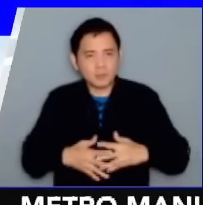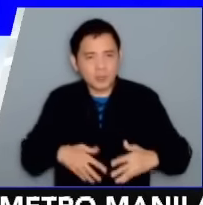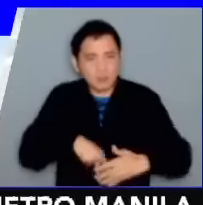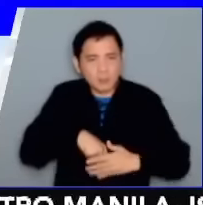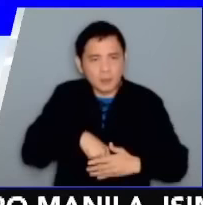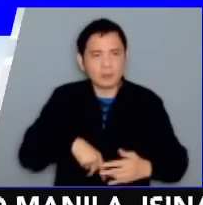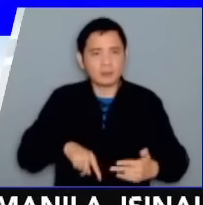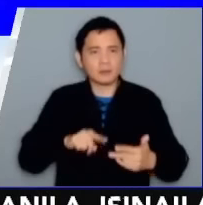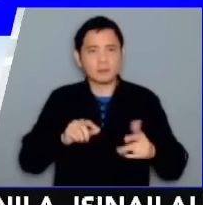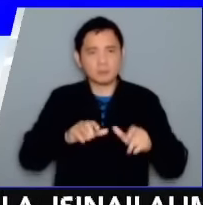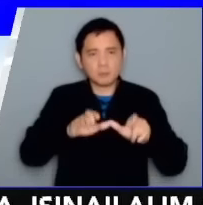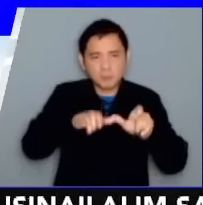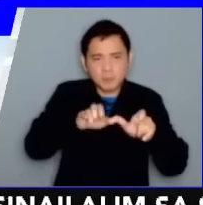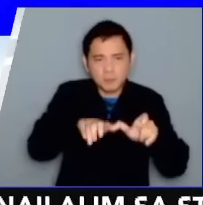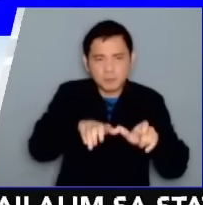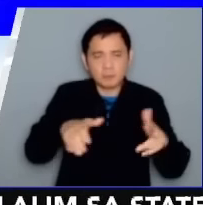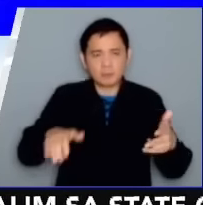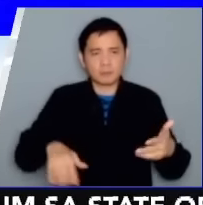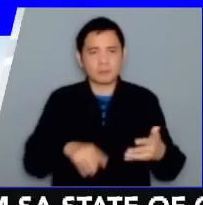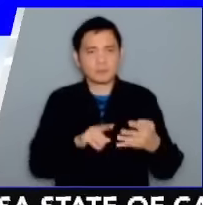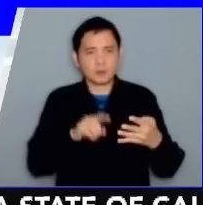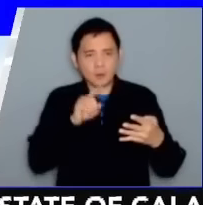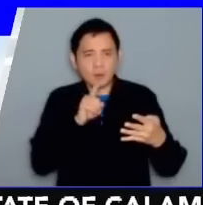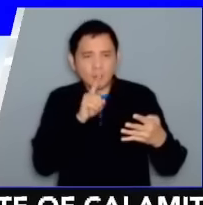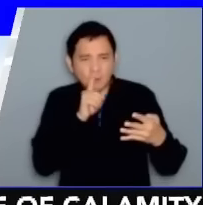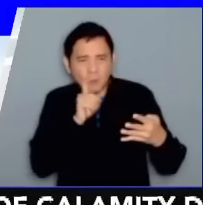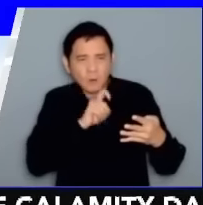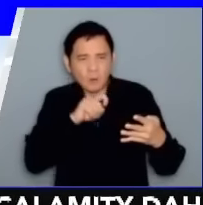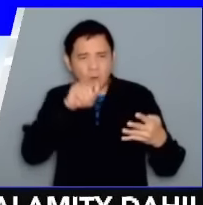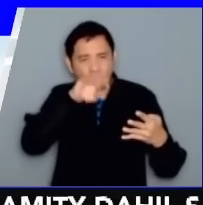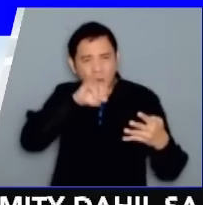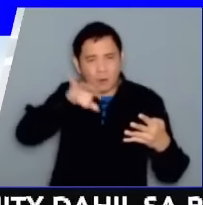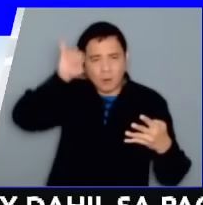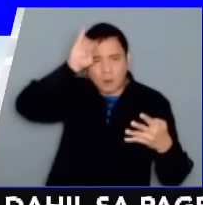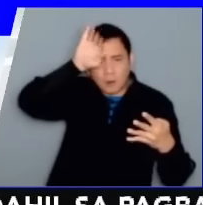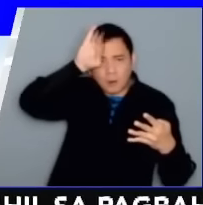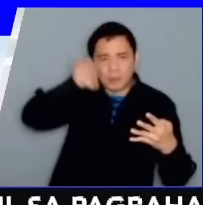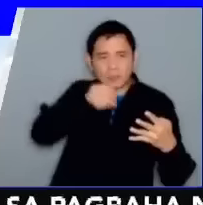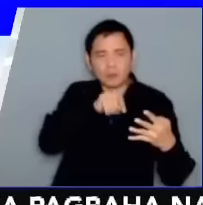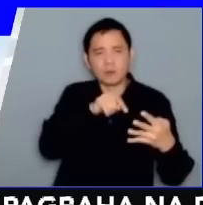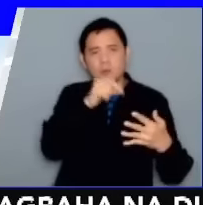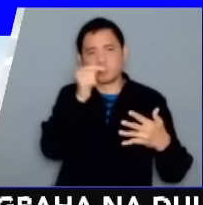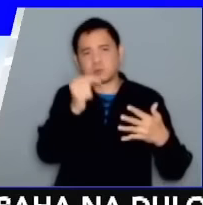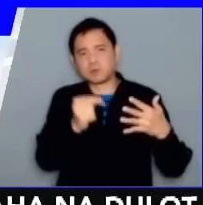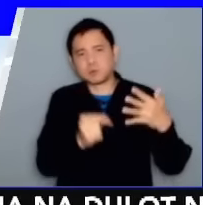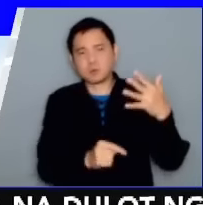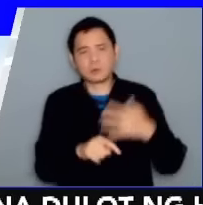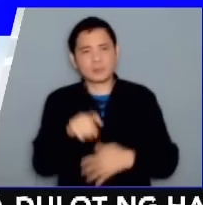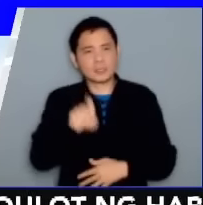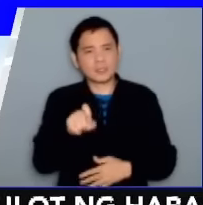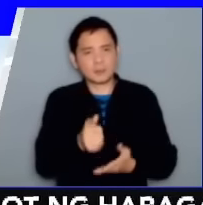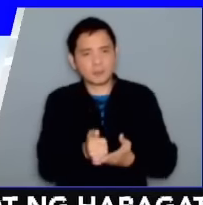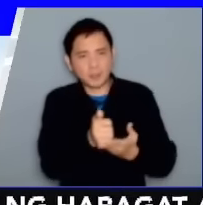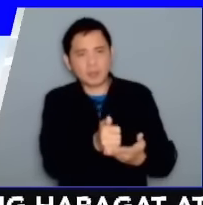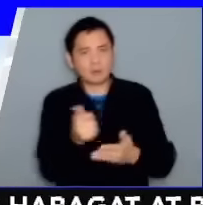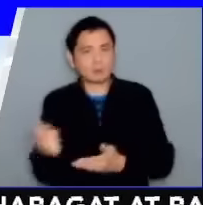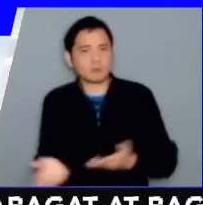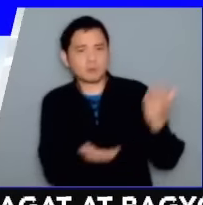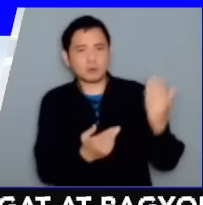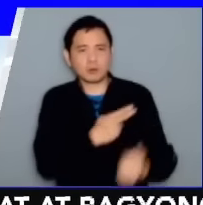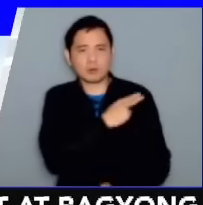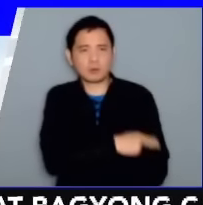pwd mga matatanda ma'am na halos yung iba is kailangan ng madala sa ospital yung